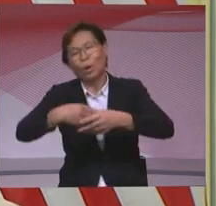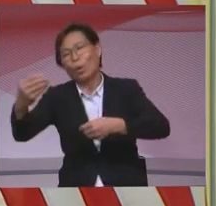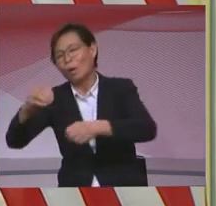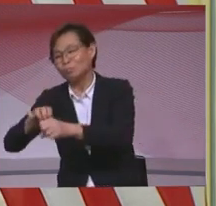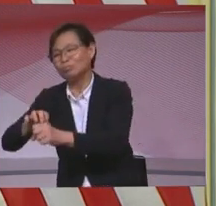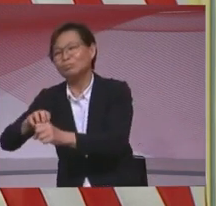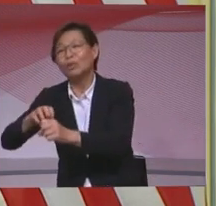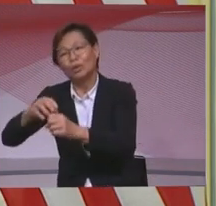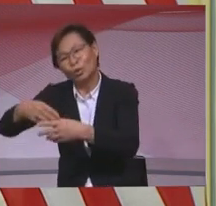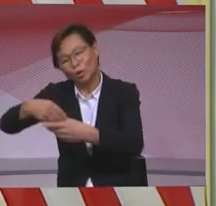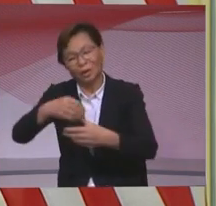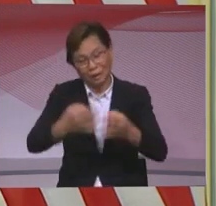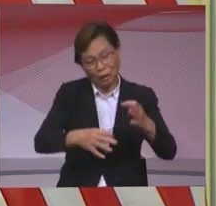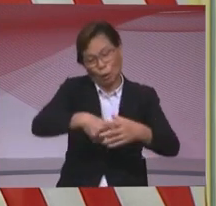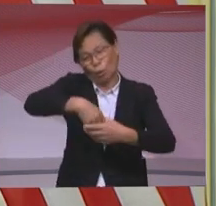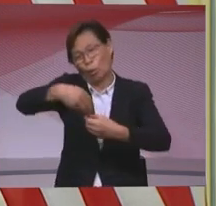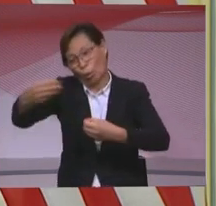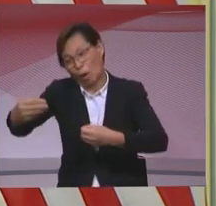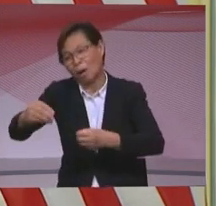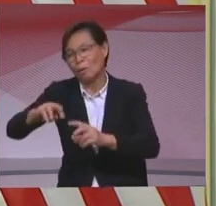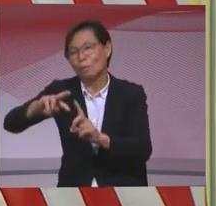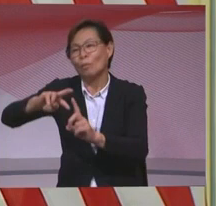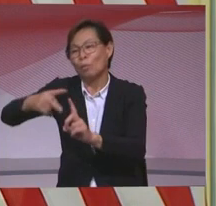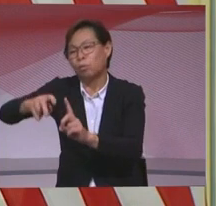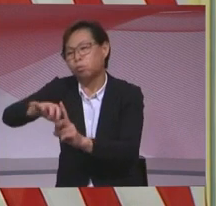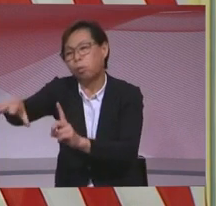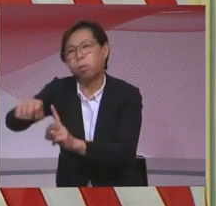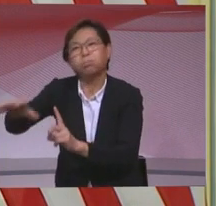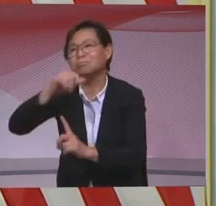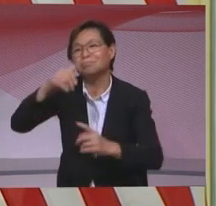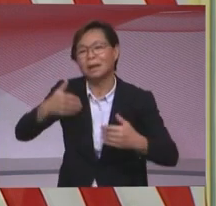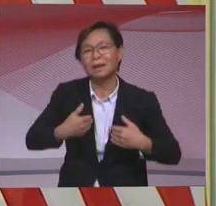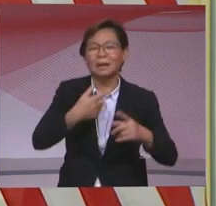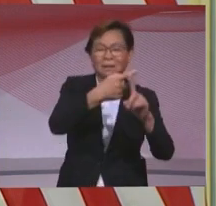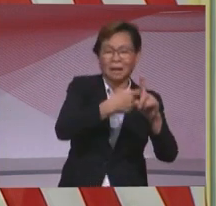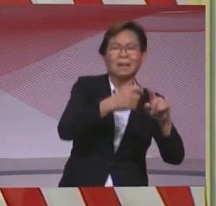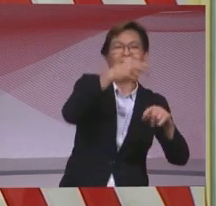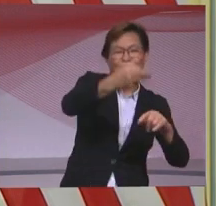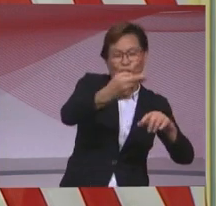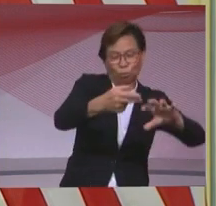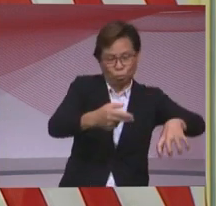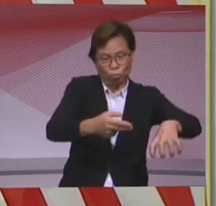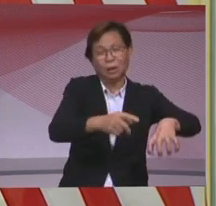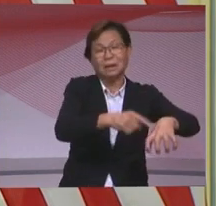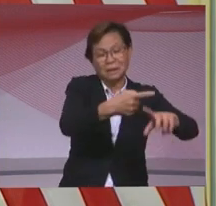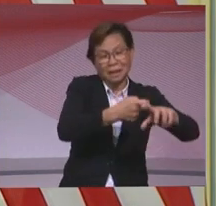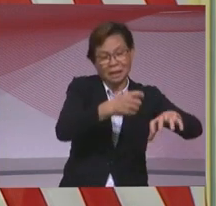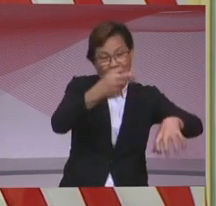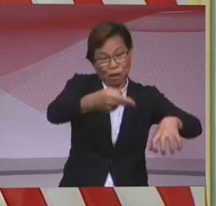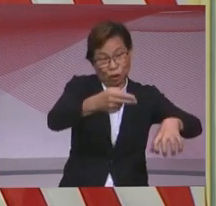Okey? Jadi itulah jawapannya, sebab kita tahu kalau dia daripada green zone dia dalam negara kita tak perlu di quarantine lagi.